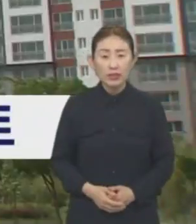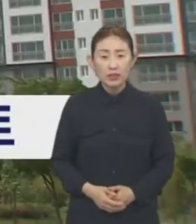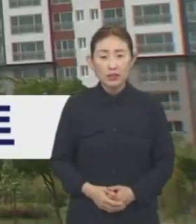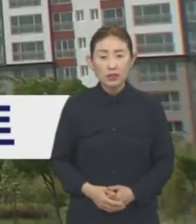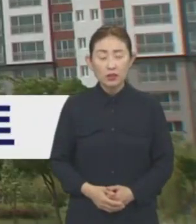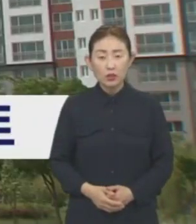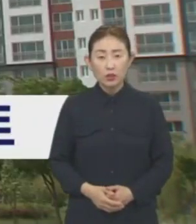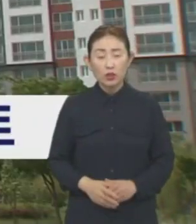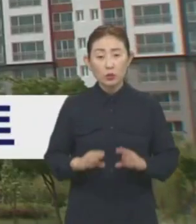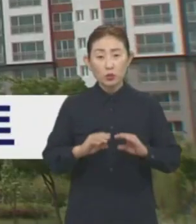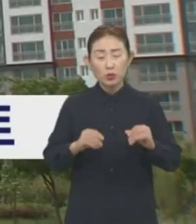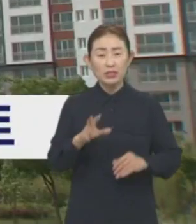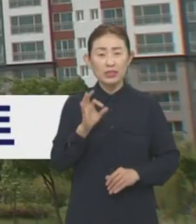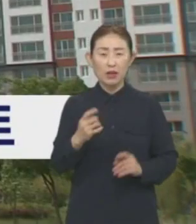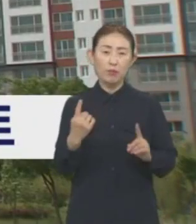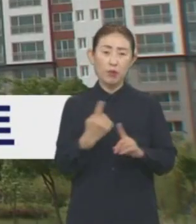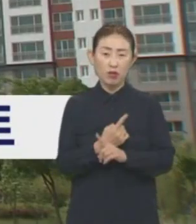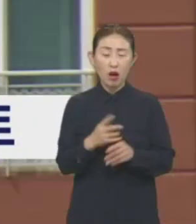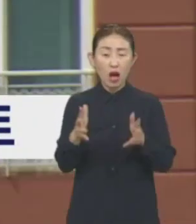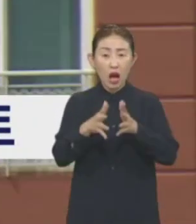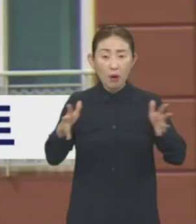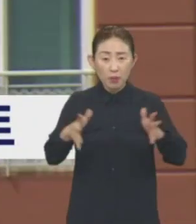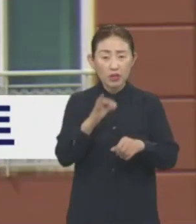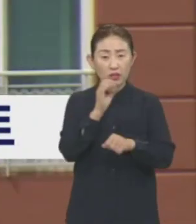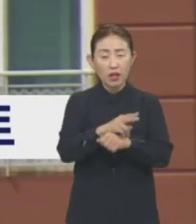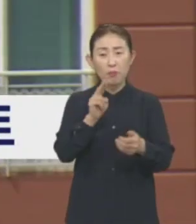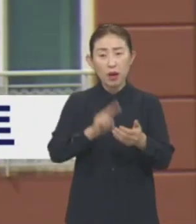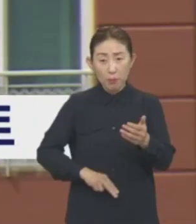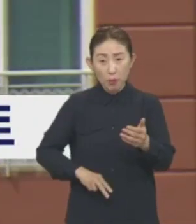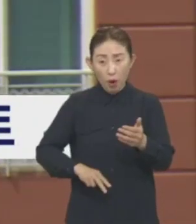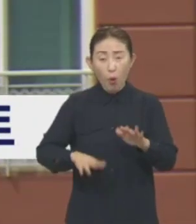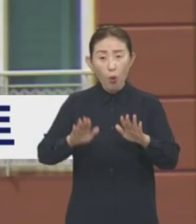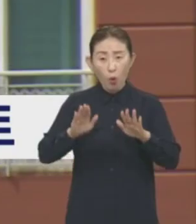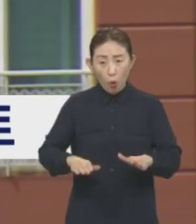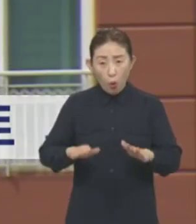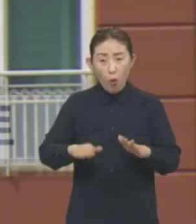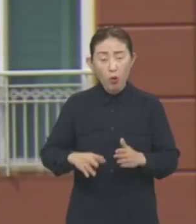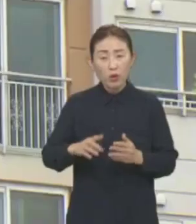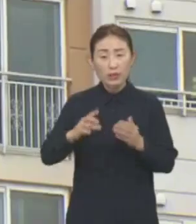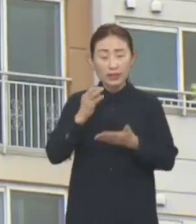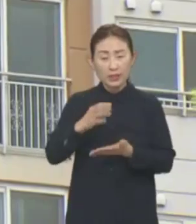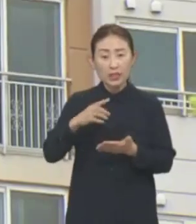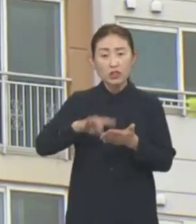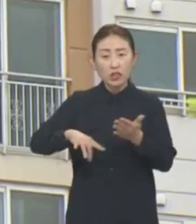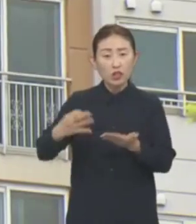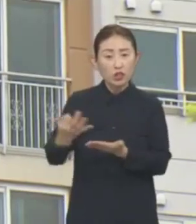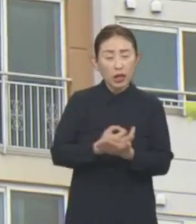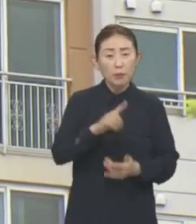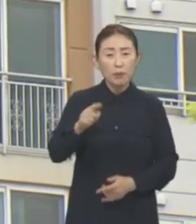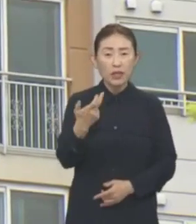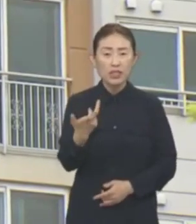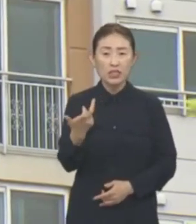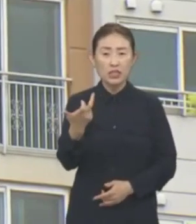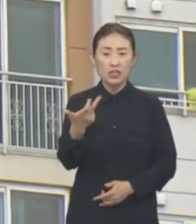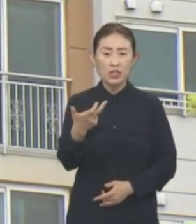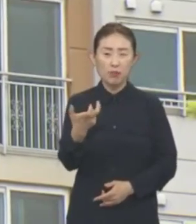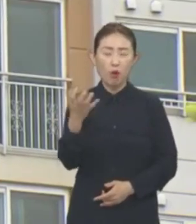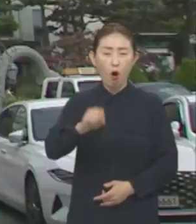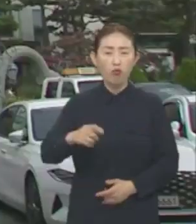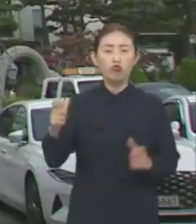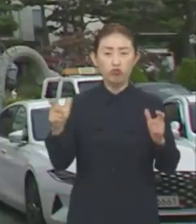이미 공시지가 조정으로 아파트 거래 등으로 들어오는 올해 재산세 수입이 170억 원 가까이나